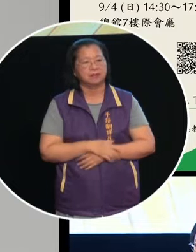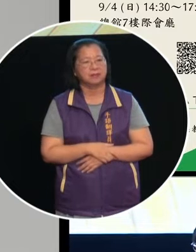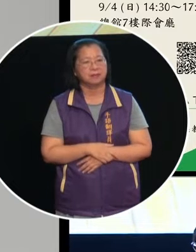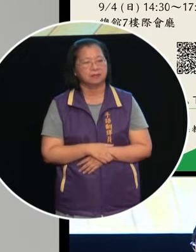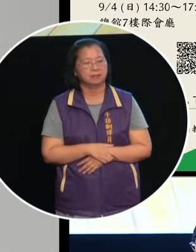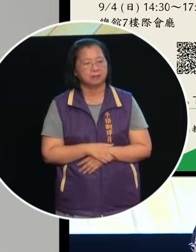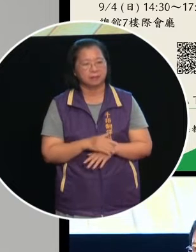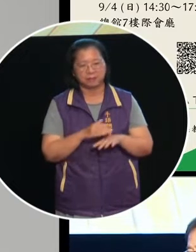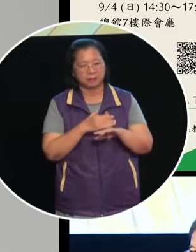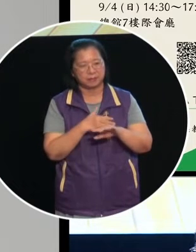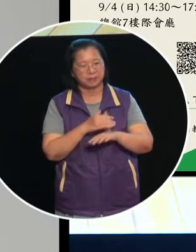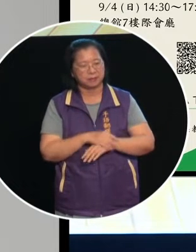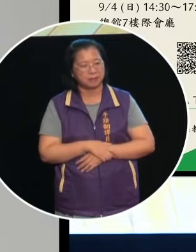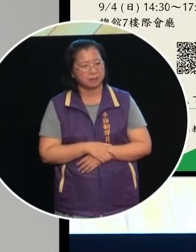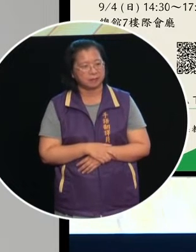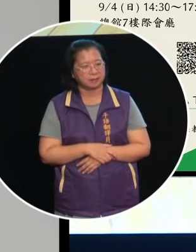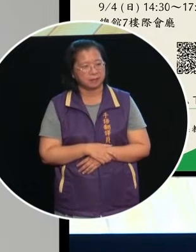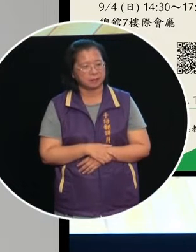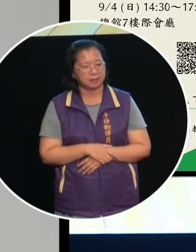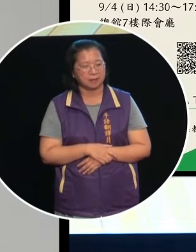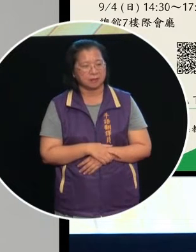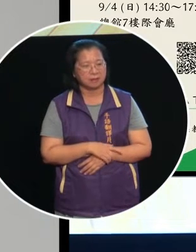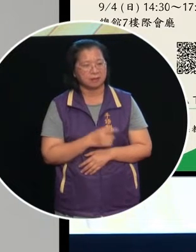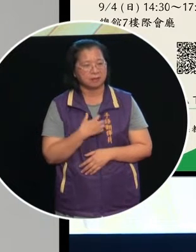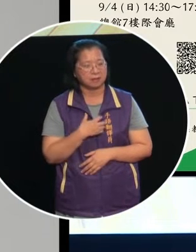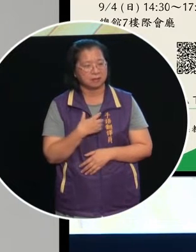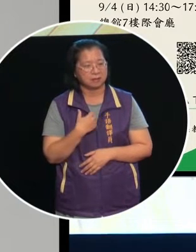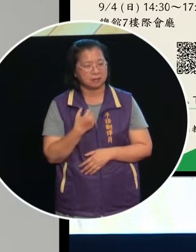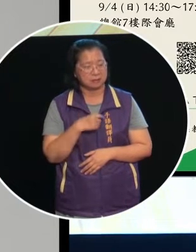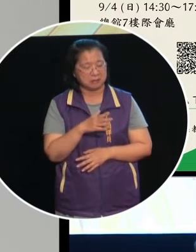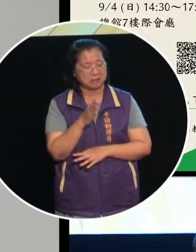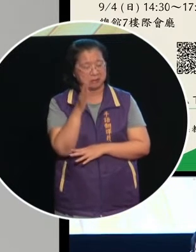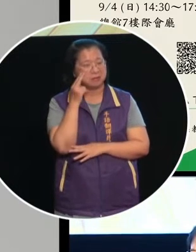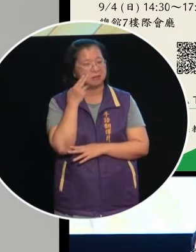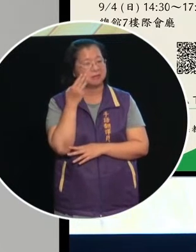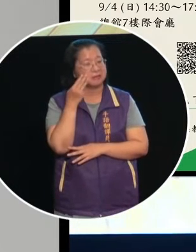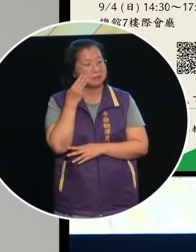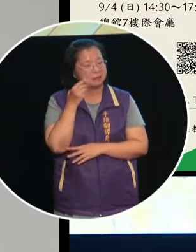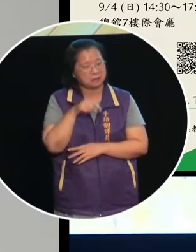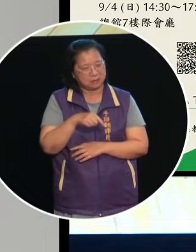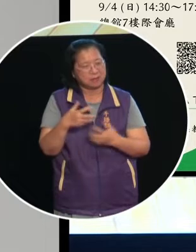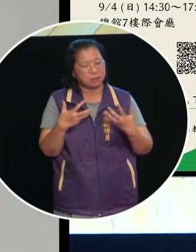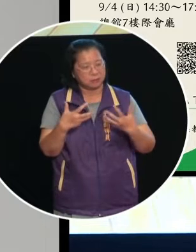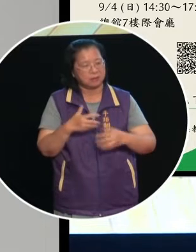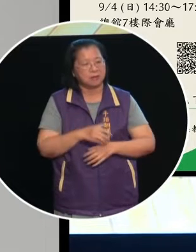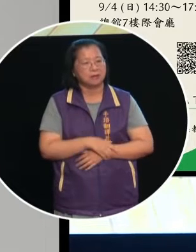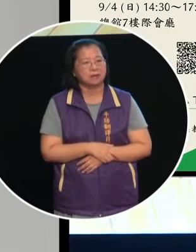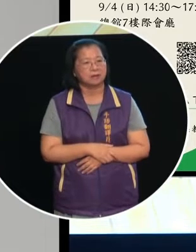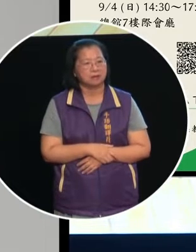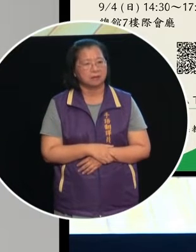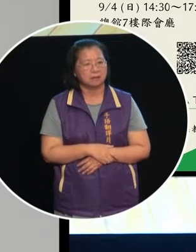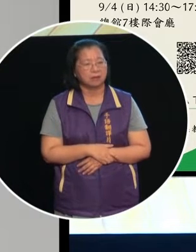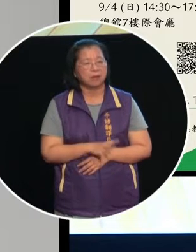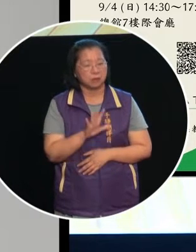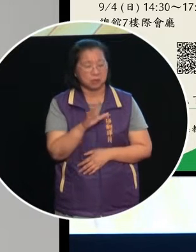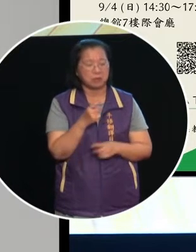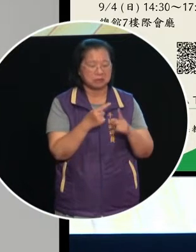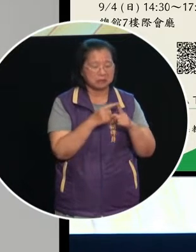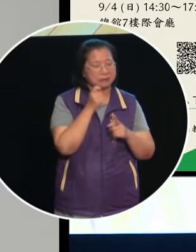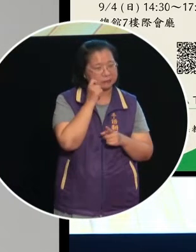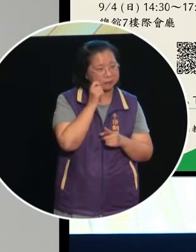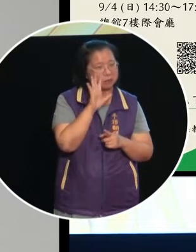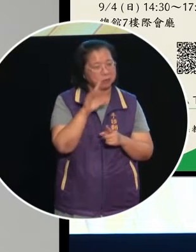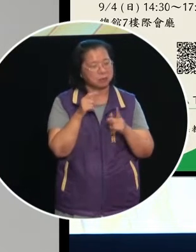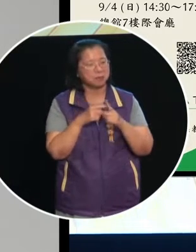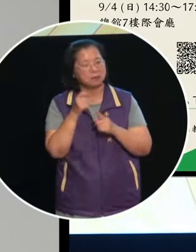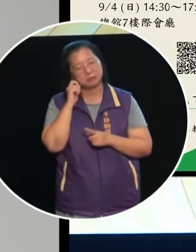欢。这没有办法，都是国内政治，有好有，就是有些人喜欢，有些人不喜欢。安